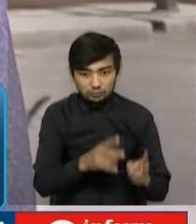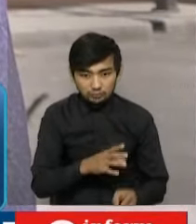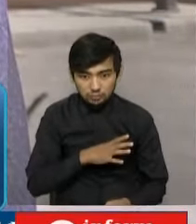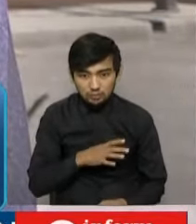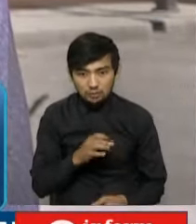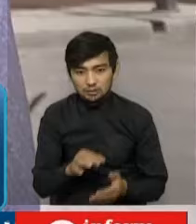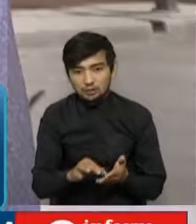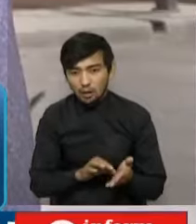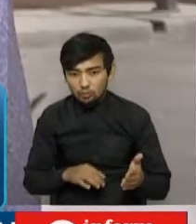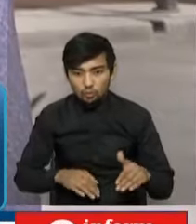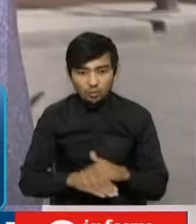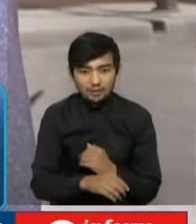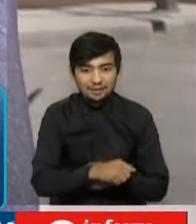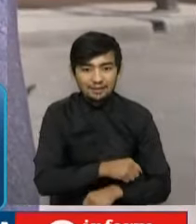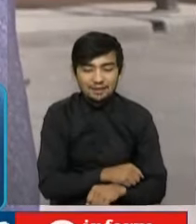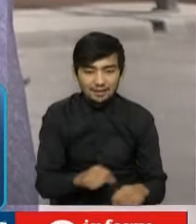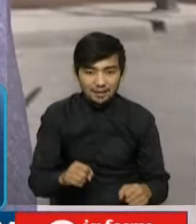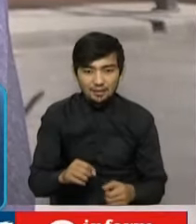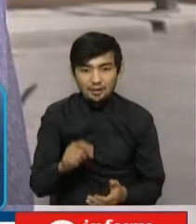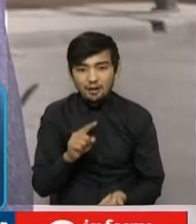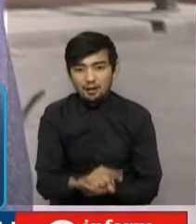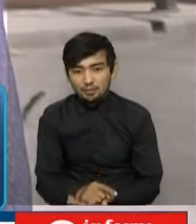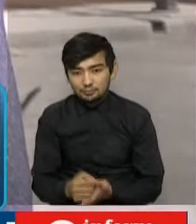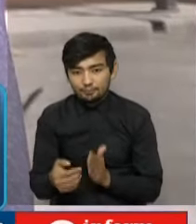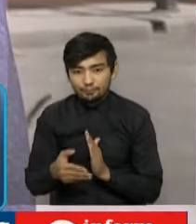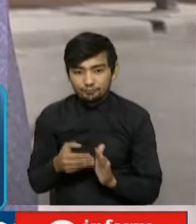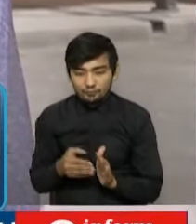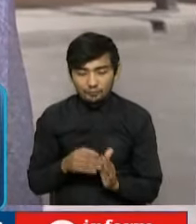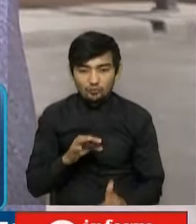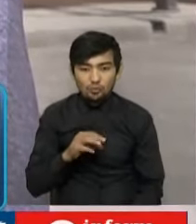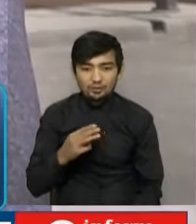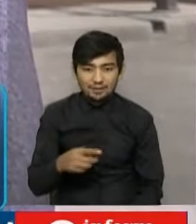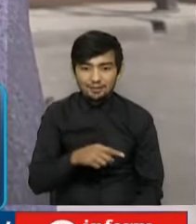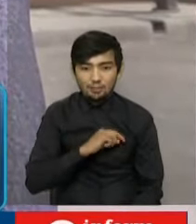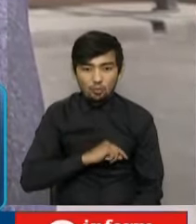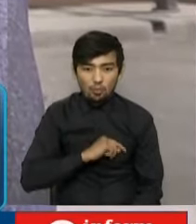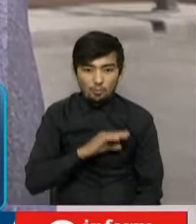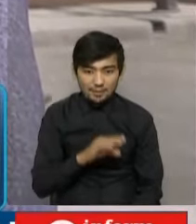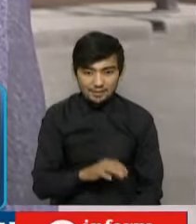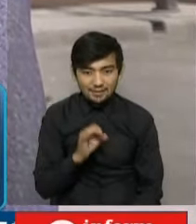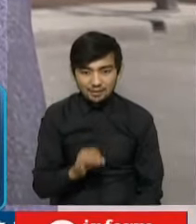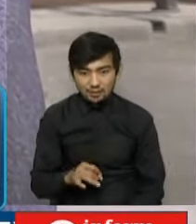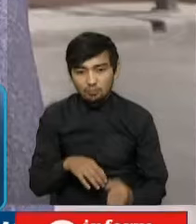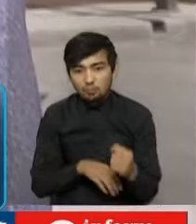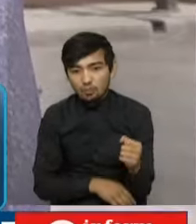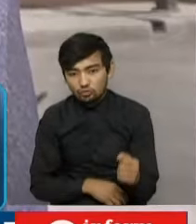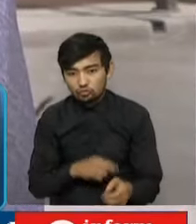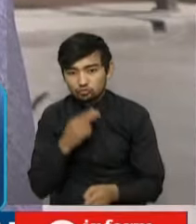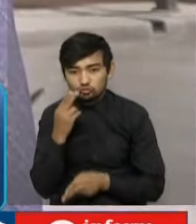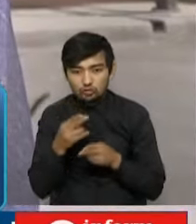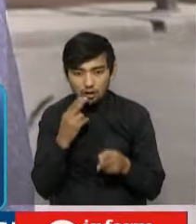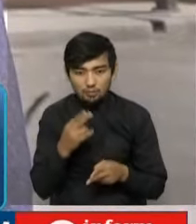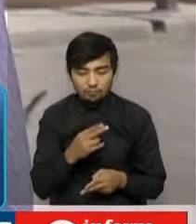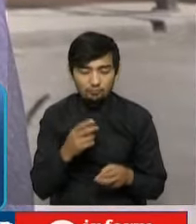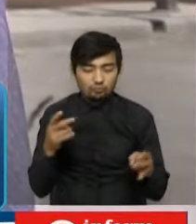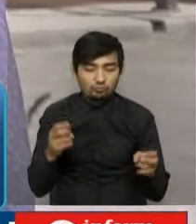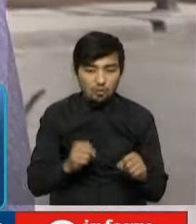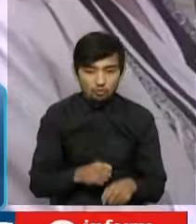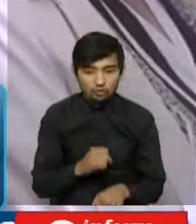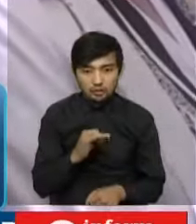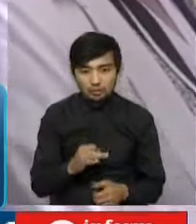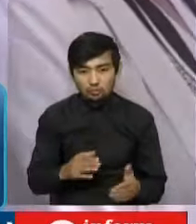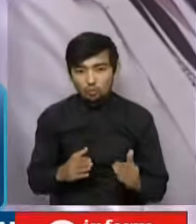уходить сразу же, обязательно вызывать там скорую с того же самого рабочего места и обязательно обращаться потом впоследствии в трудовую инспекцию. Не идти